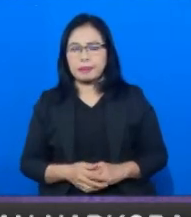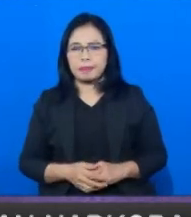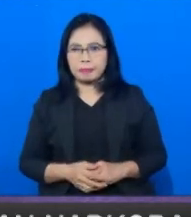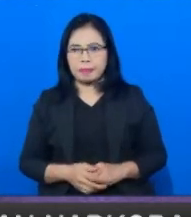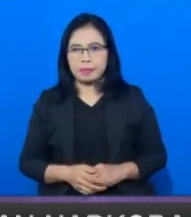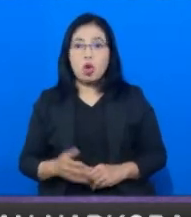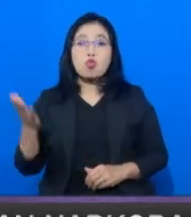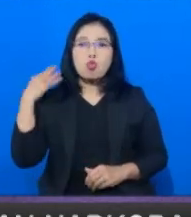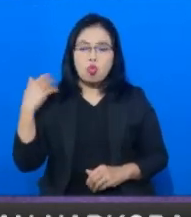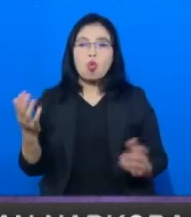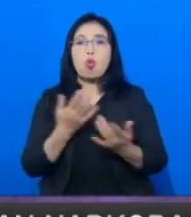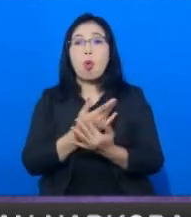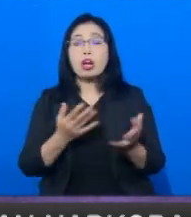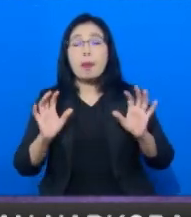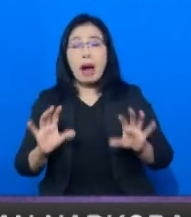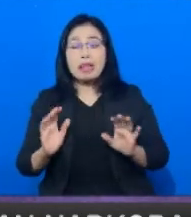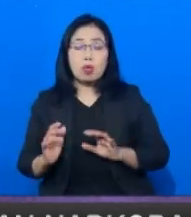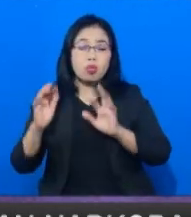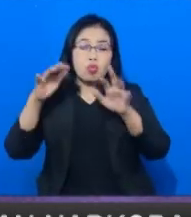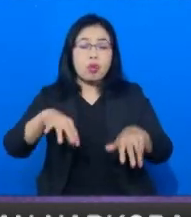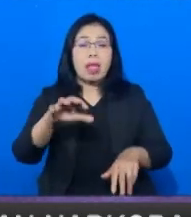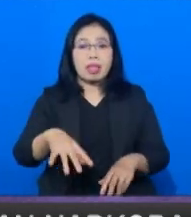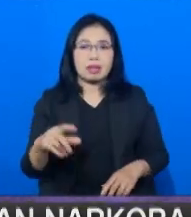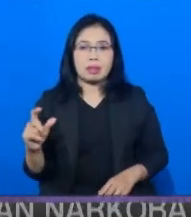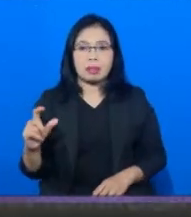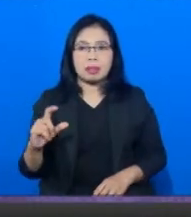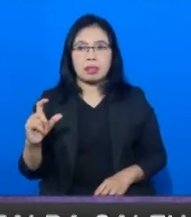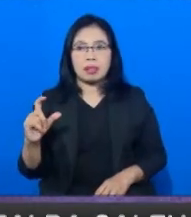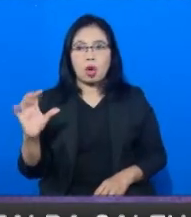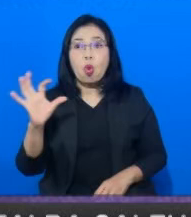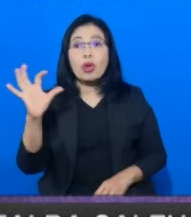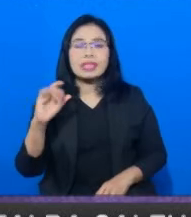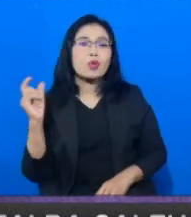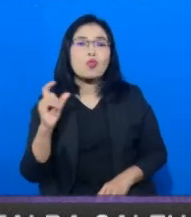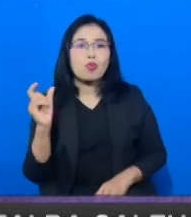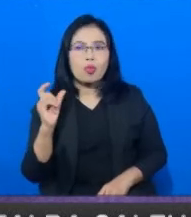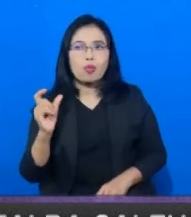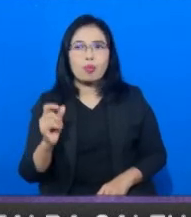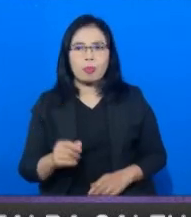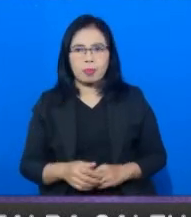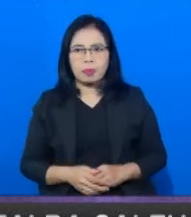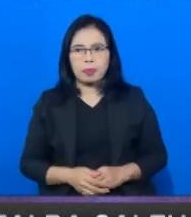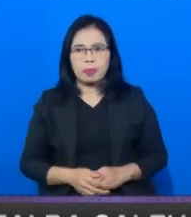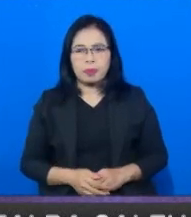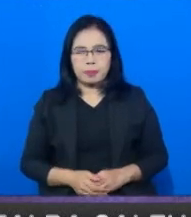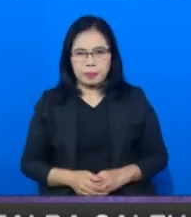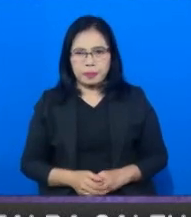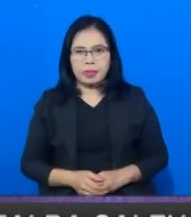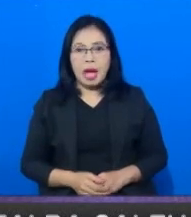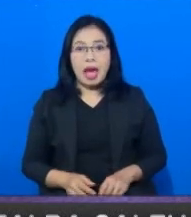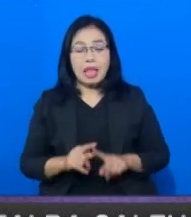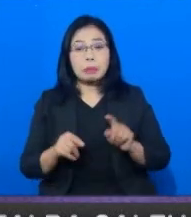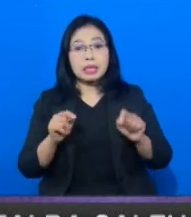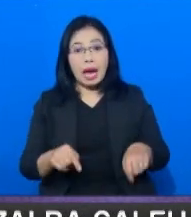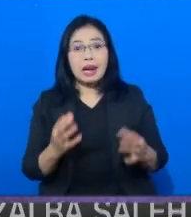Belakangan ada kurang lebih kemarinnya kurang lebih 3-4 bulan dapat subsidi dari pemerintah,